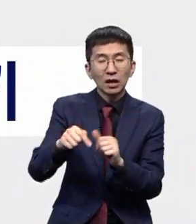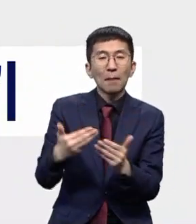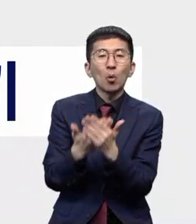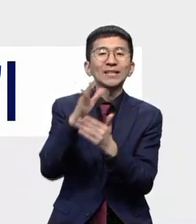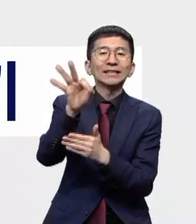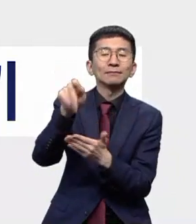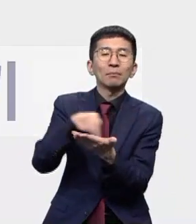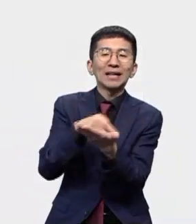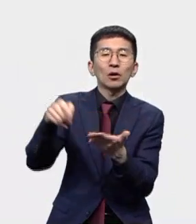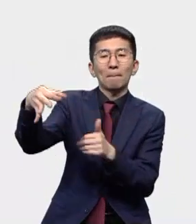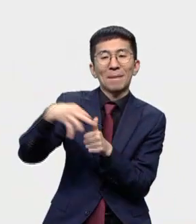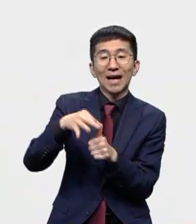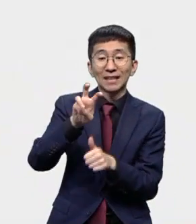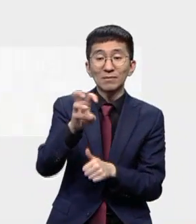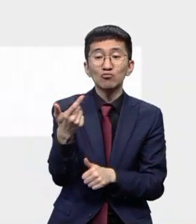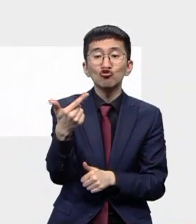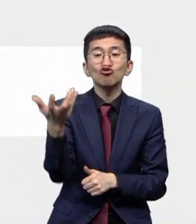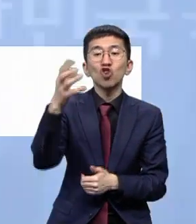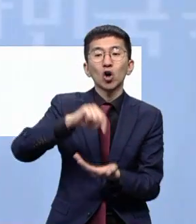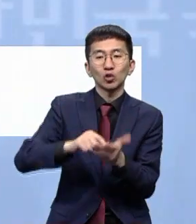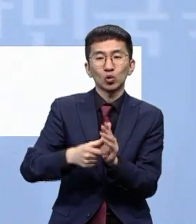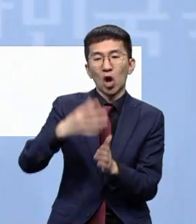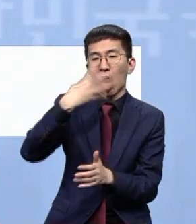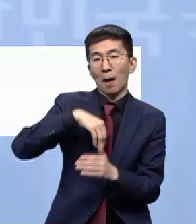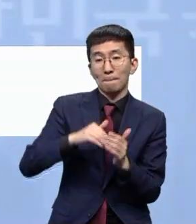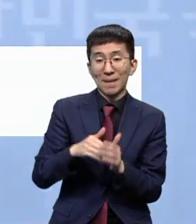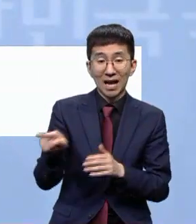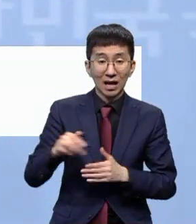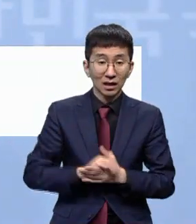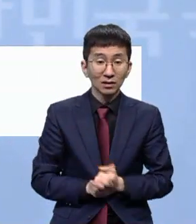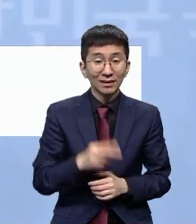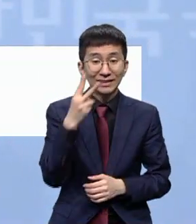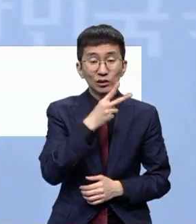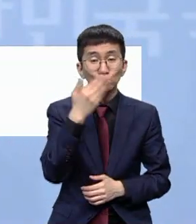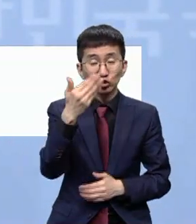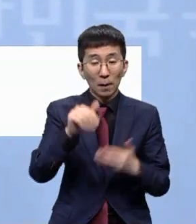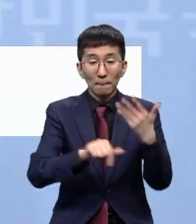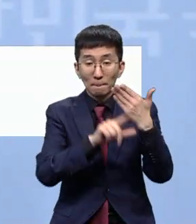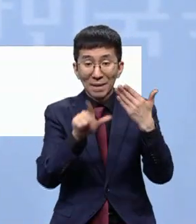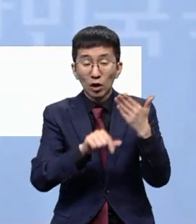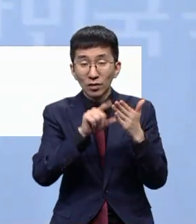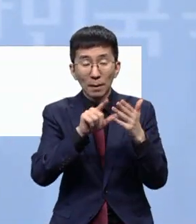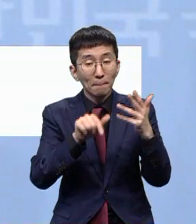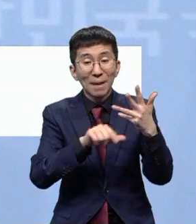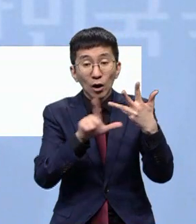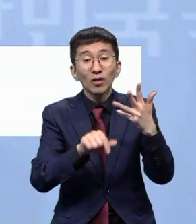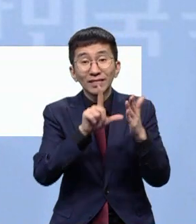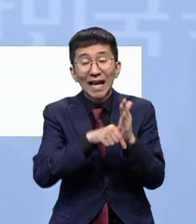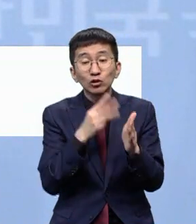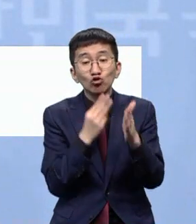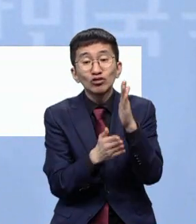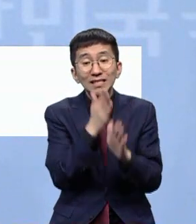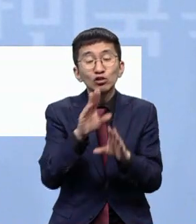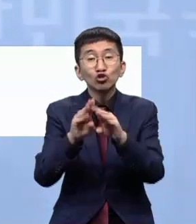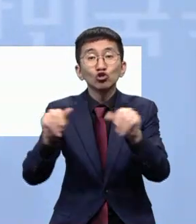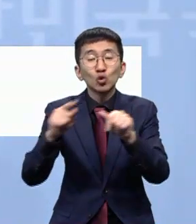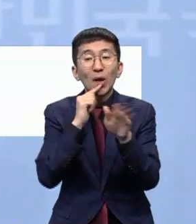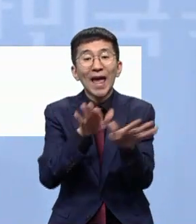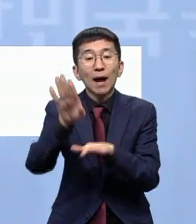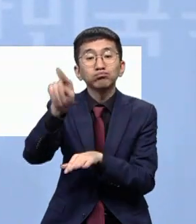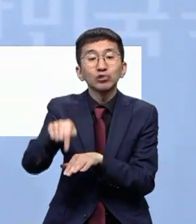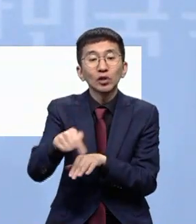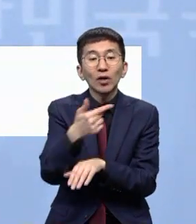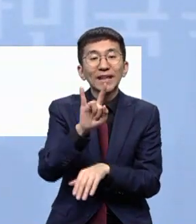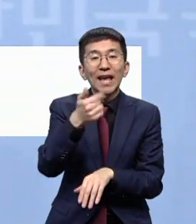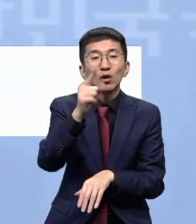받았다고 비판했습니다. 2009년 8월 서울시는 국토해양부에 내곡동을